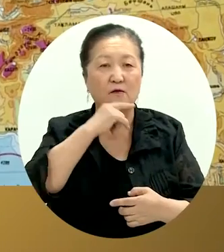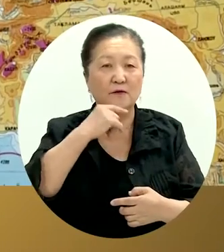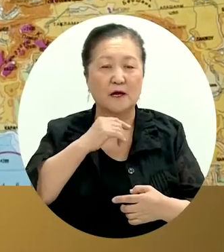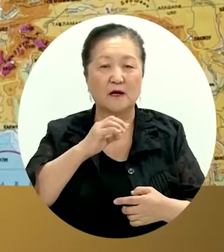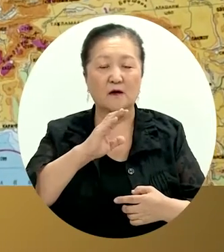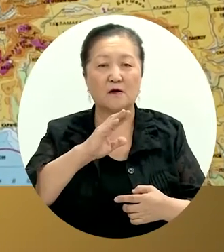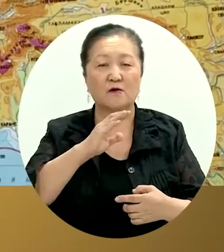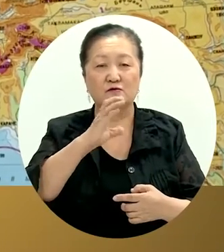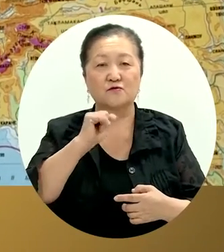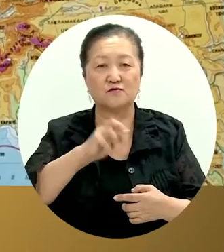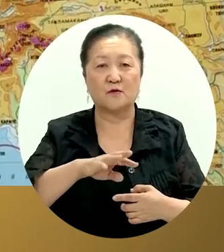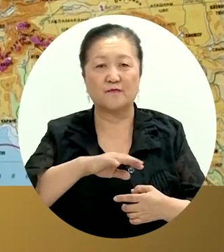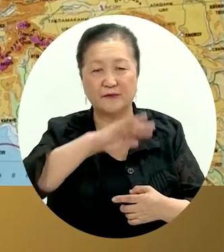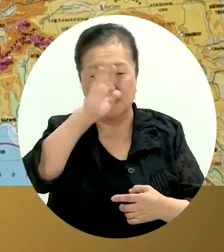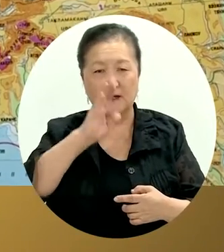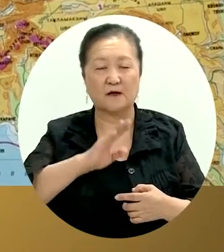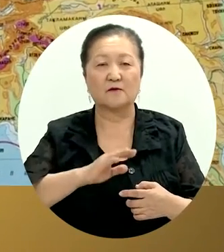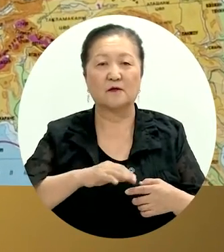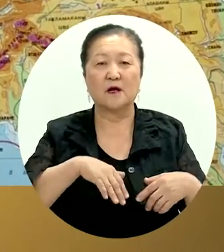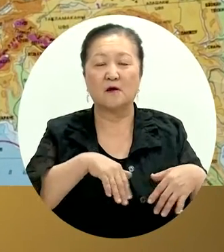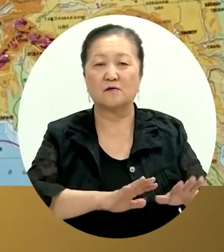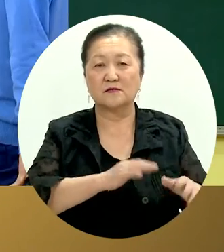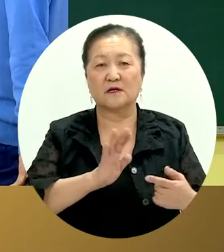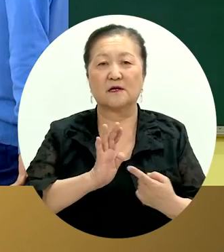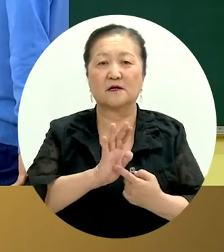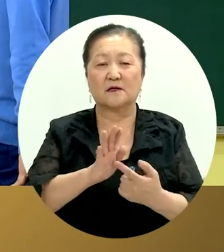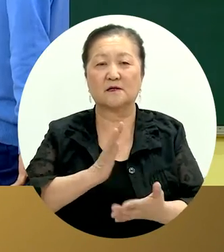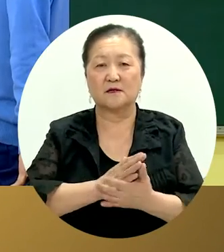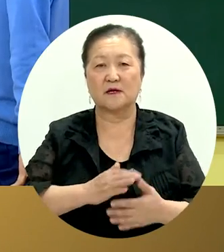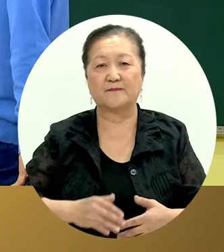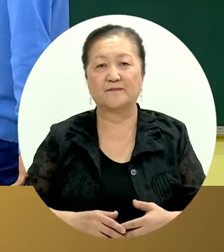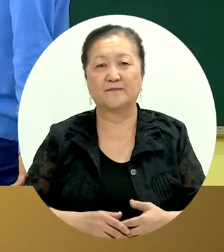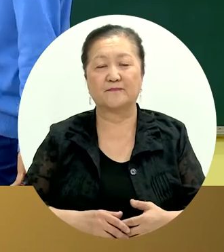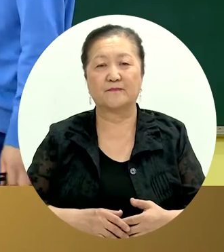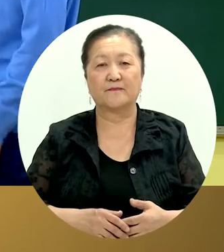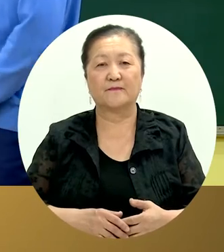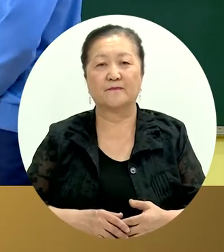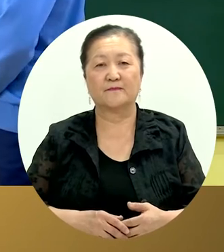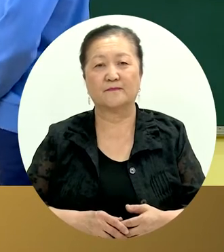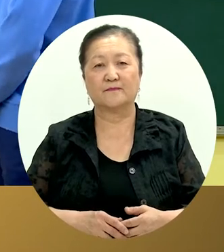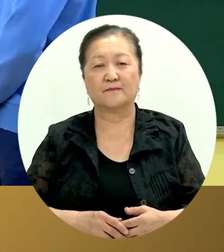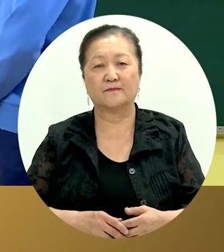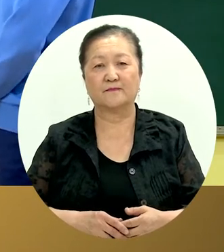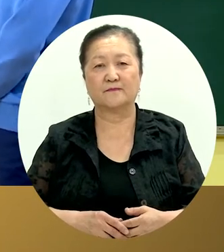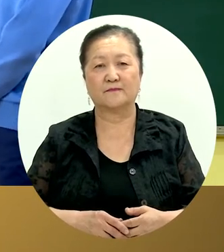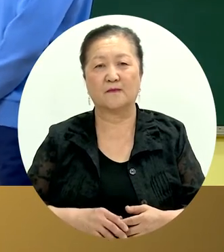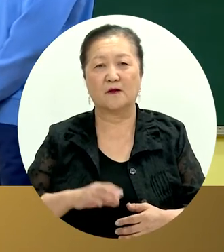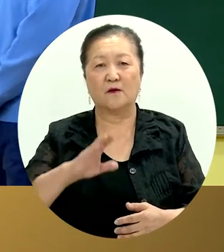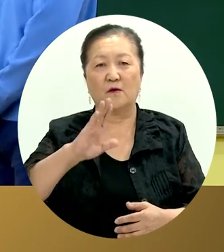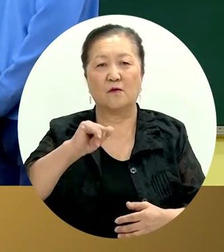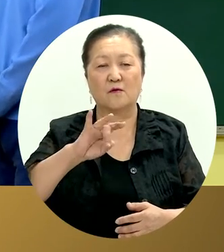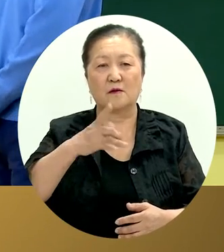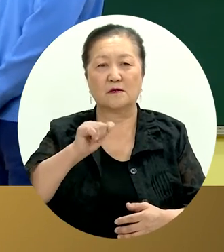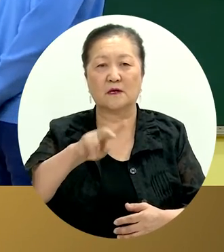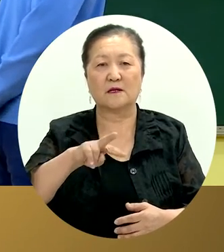далаан дулаан урсгалыг илэрхийлж байна. За тэгэхээр маш олон дулаан хүйтэн урсгалууд байд юм тий багшаа. За тэгвэл энэ урсгал